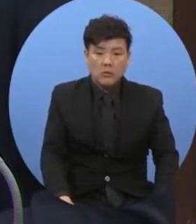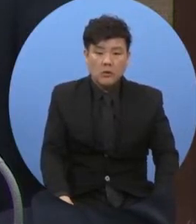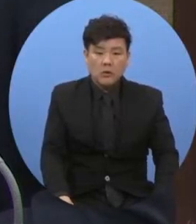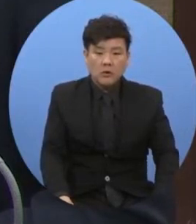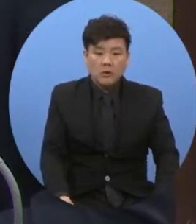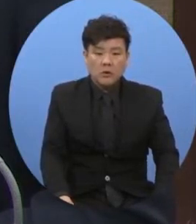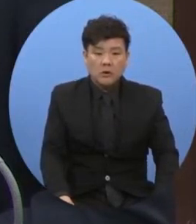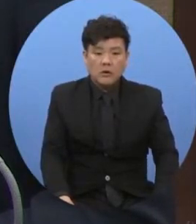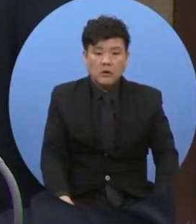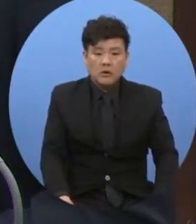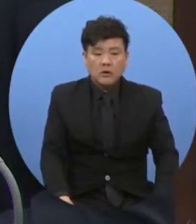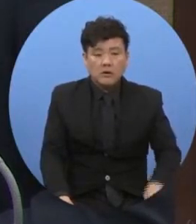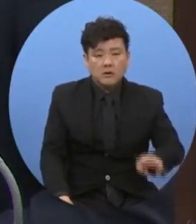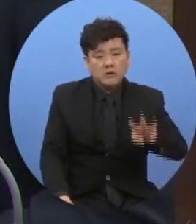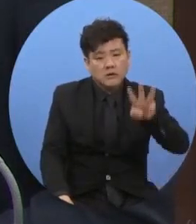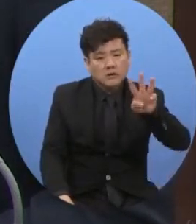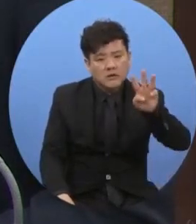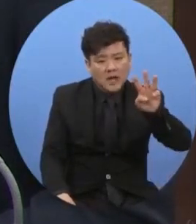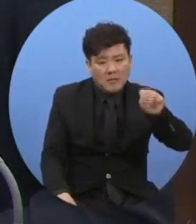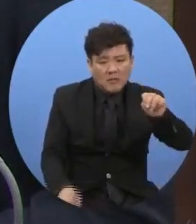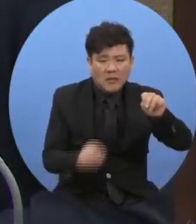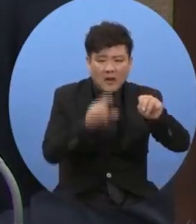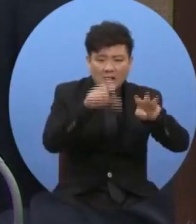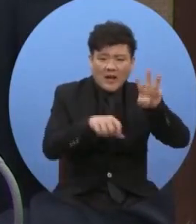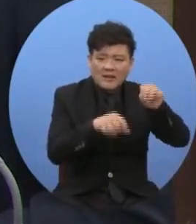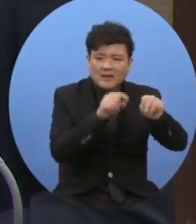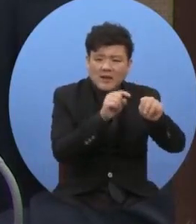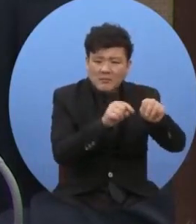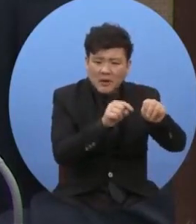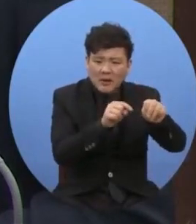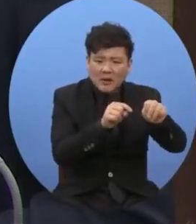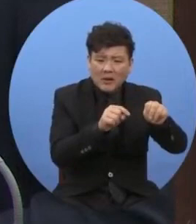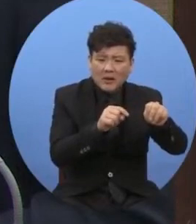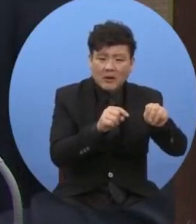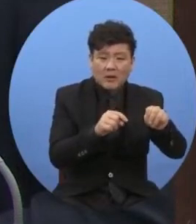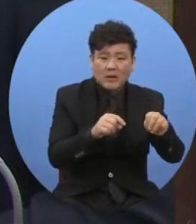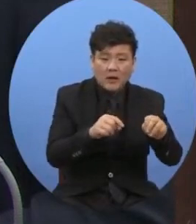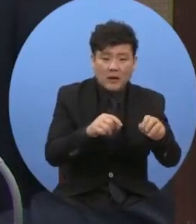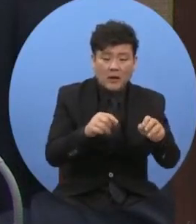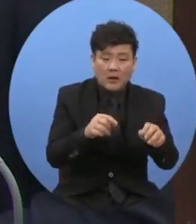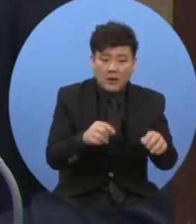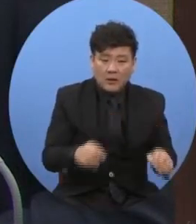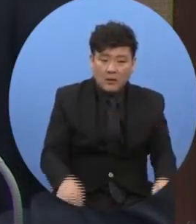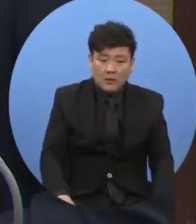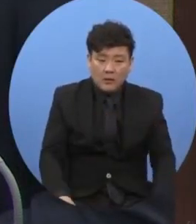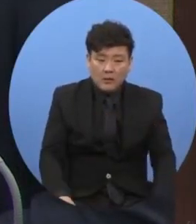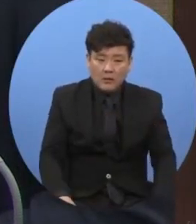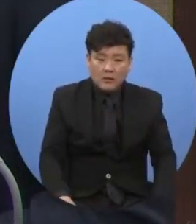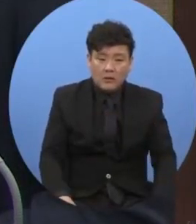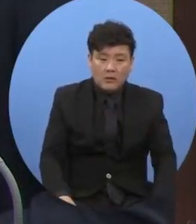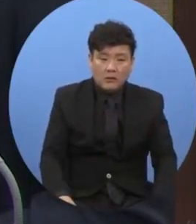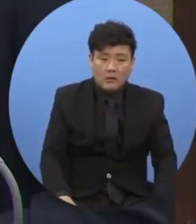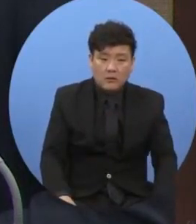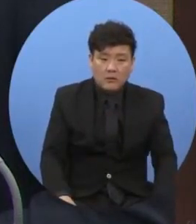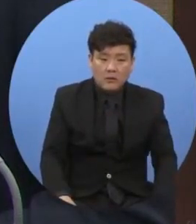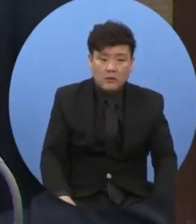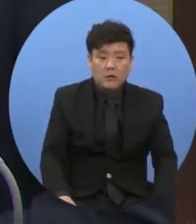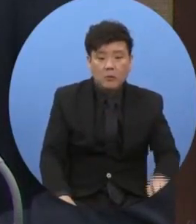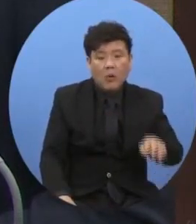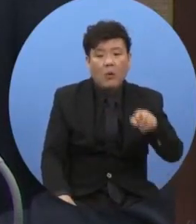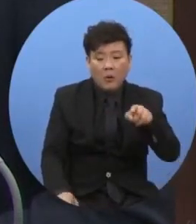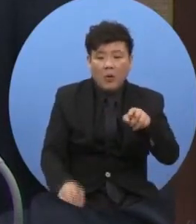돼야 낮을수록 승용차 이용을 자제하고 대중교통으로 전환하는 비율이